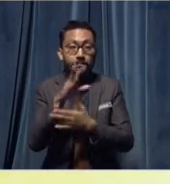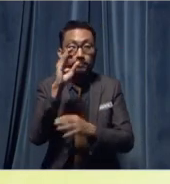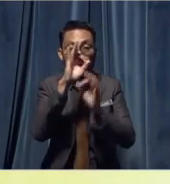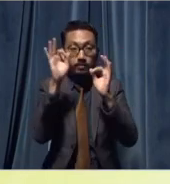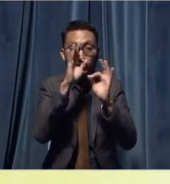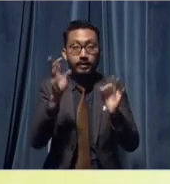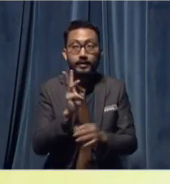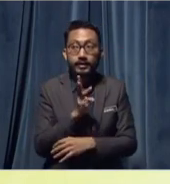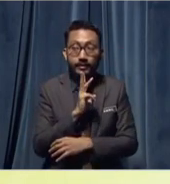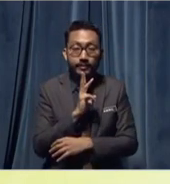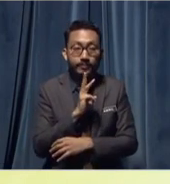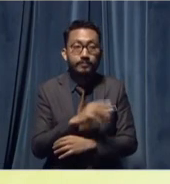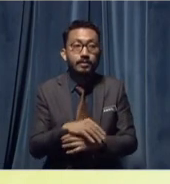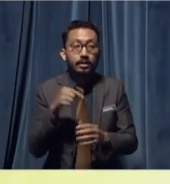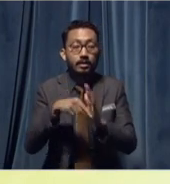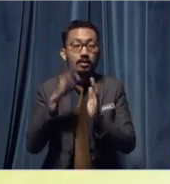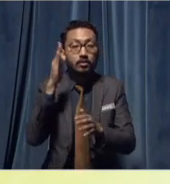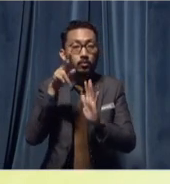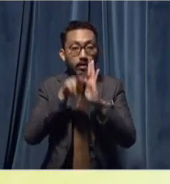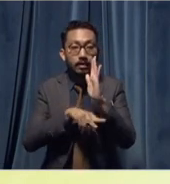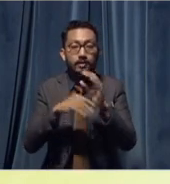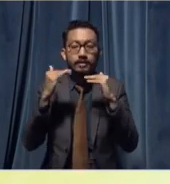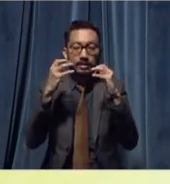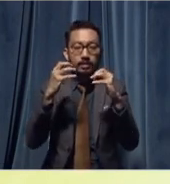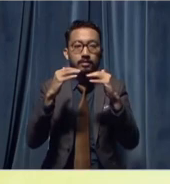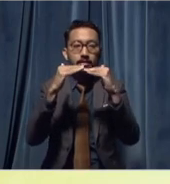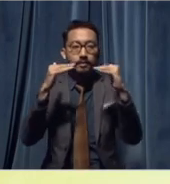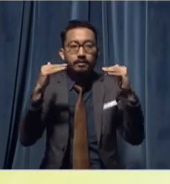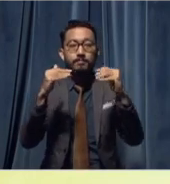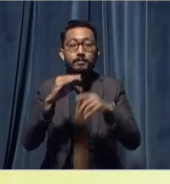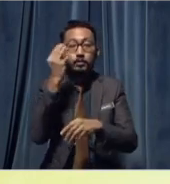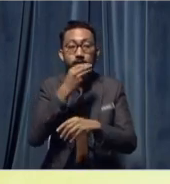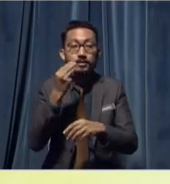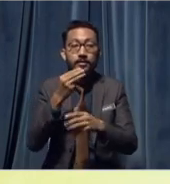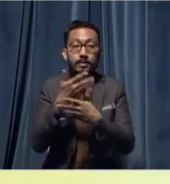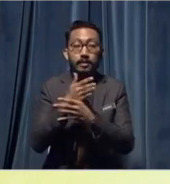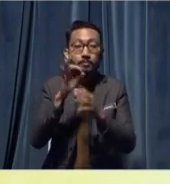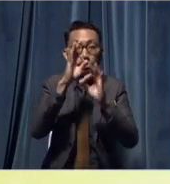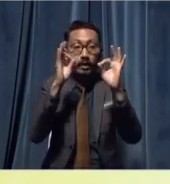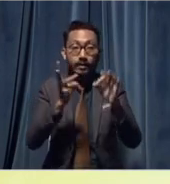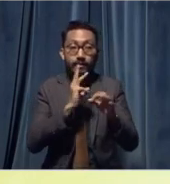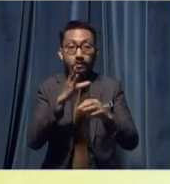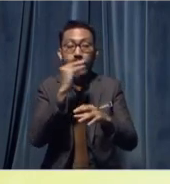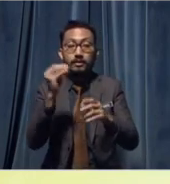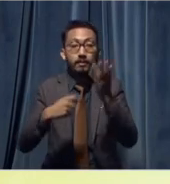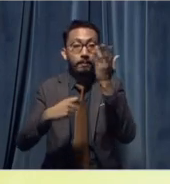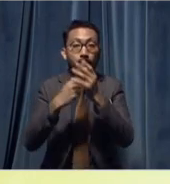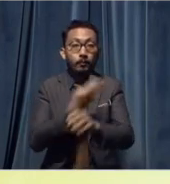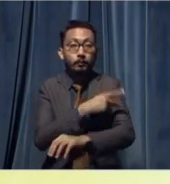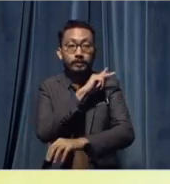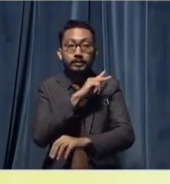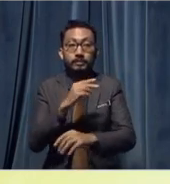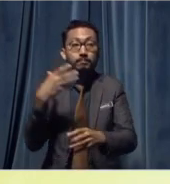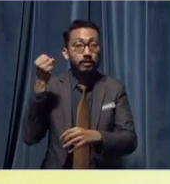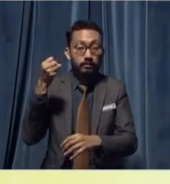akan mengurangkan tegangan permukaan antara molekul air dan